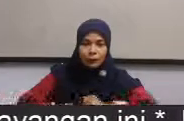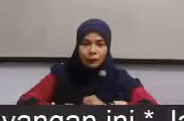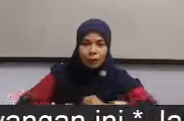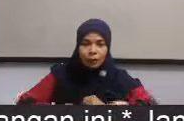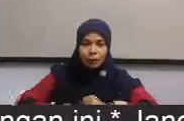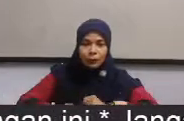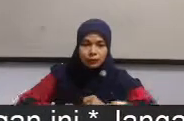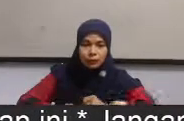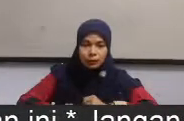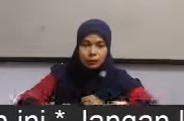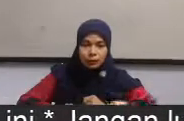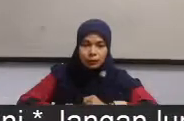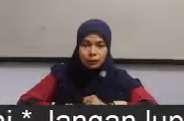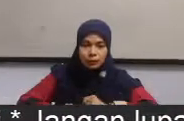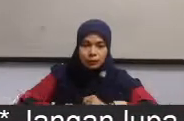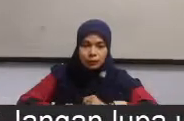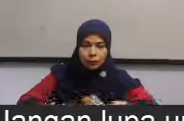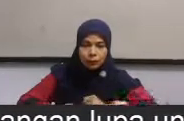di kemudian